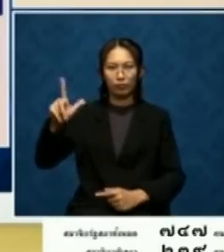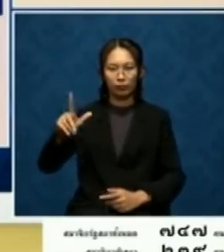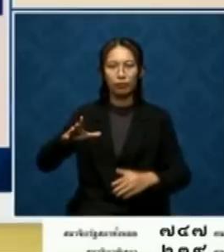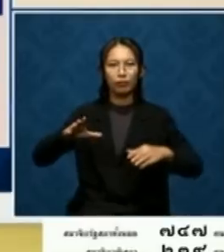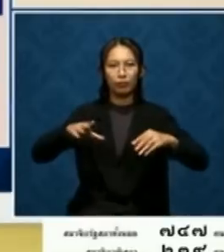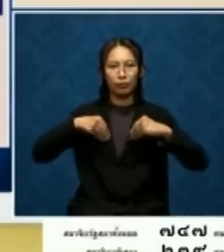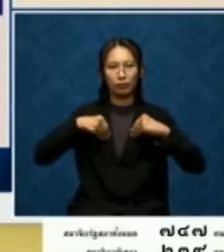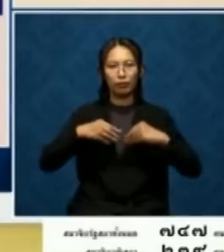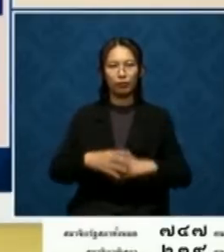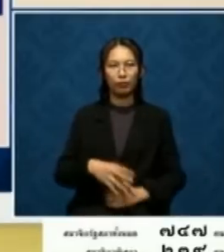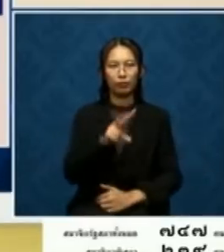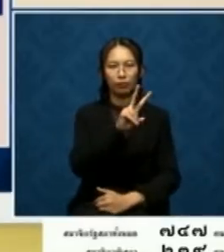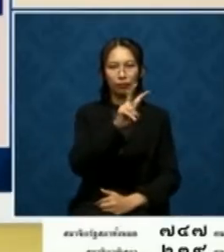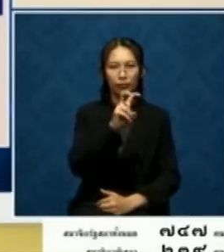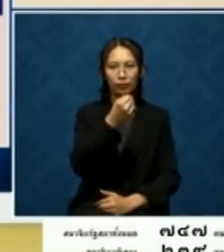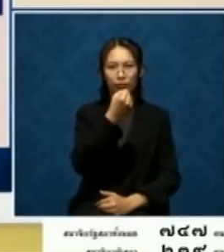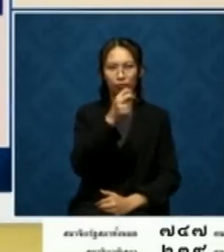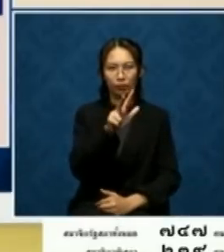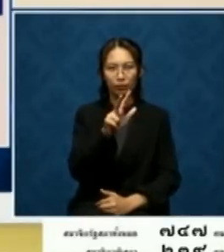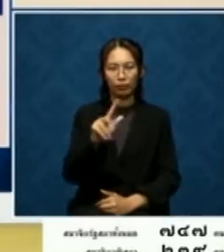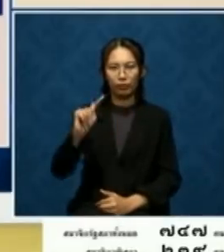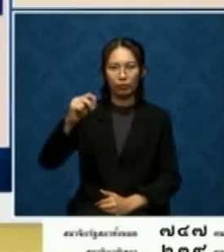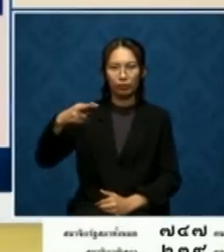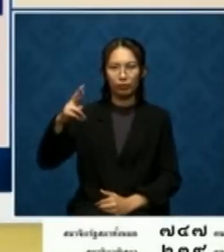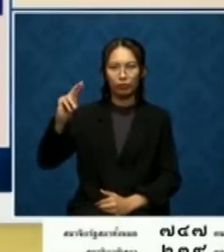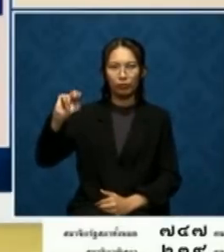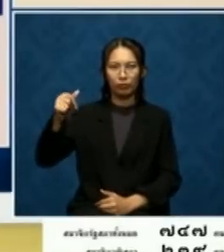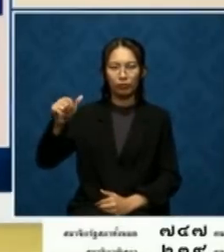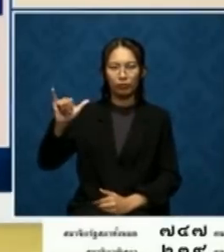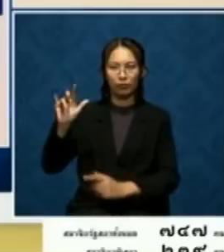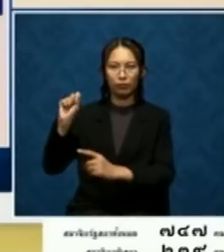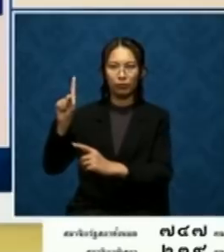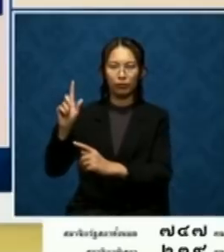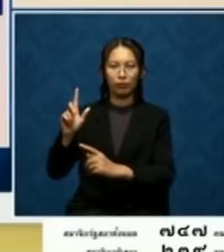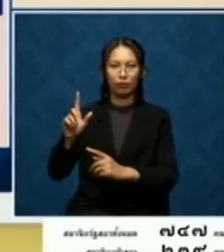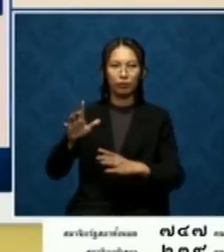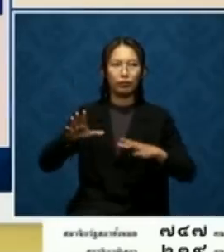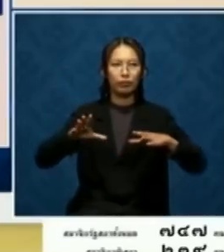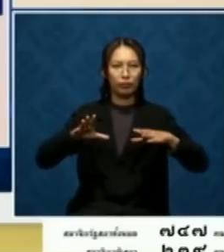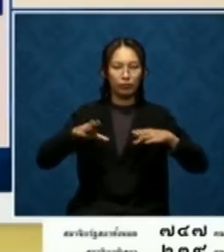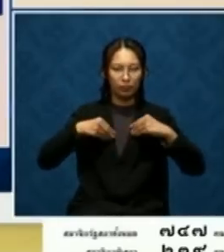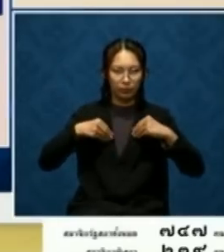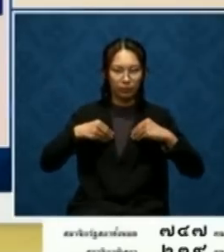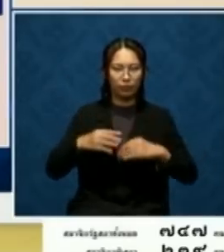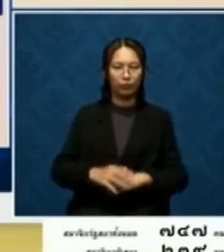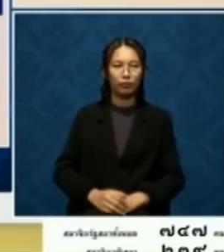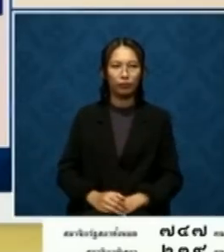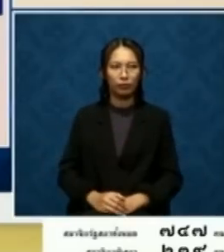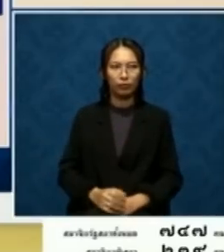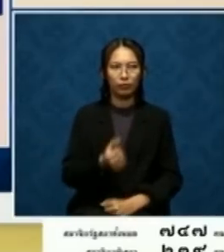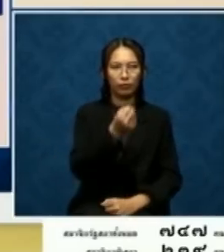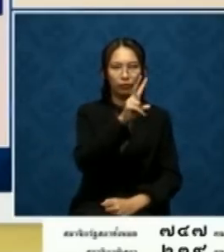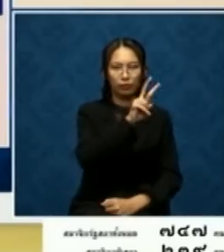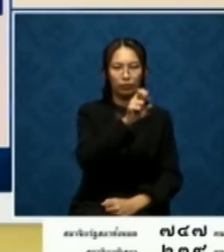นตรีนะโดยใช้ครม.เป็นคนเสนอเนี่ยยิ่งปัญหาใหญ่เลยเพราะเป็นรัฐบาลผสมจะไปยังไงไม่ง่ายหรือโจ